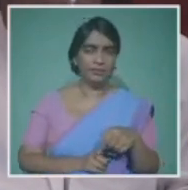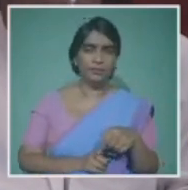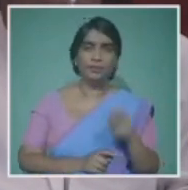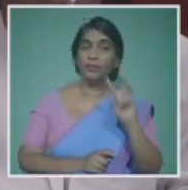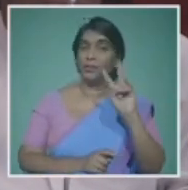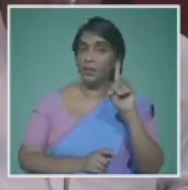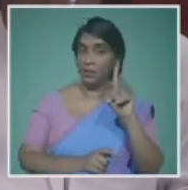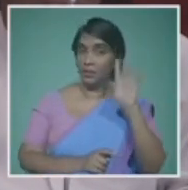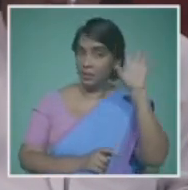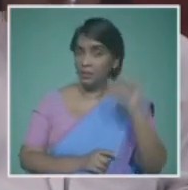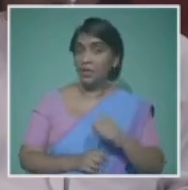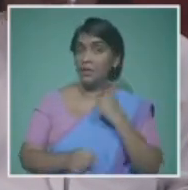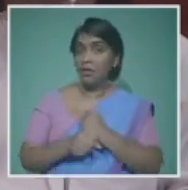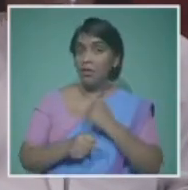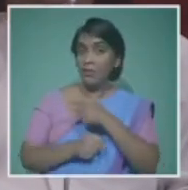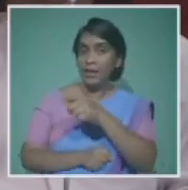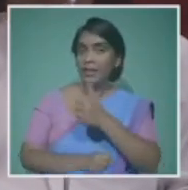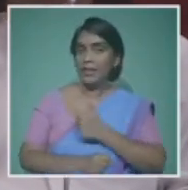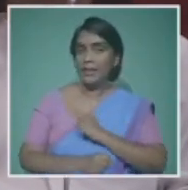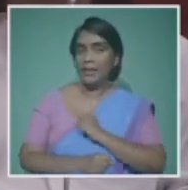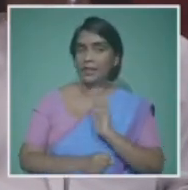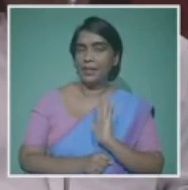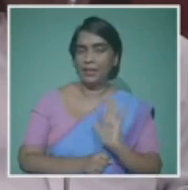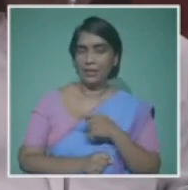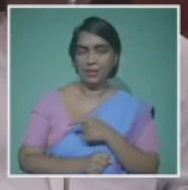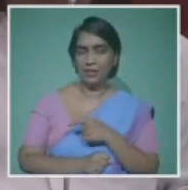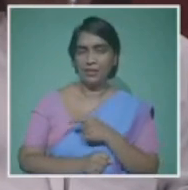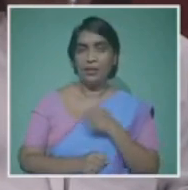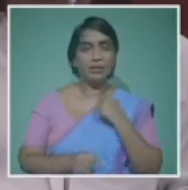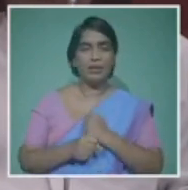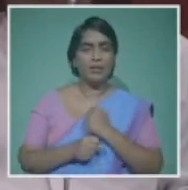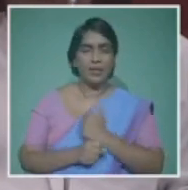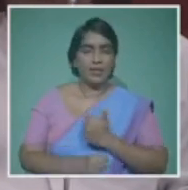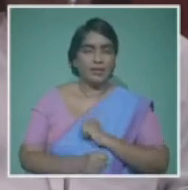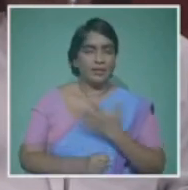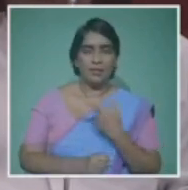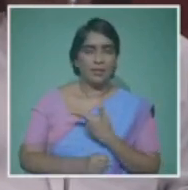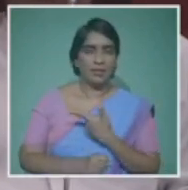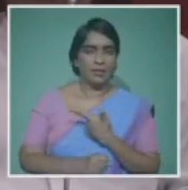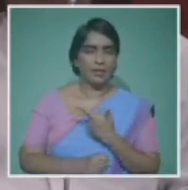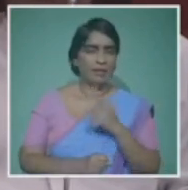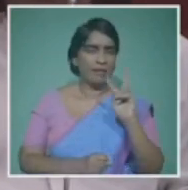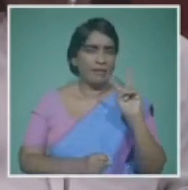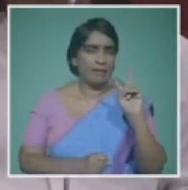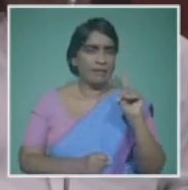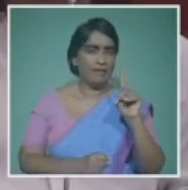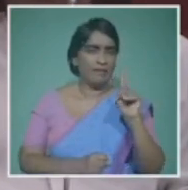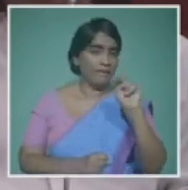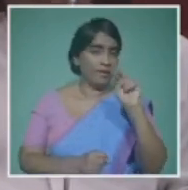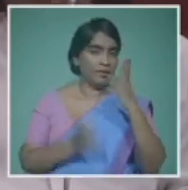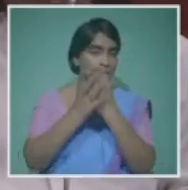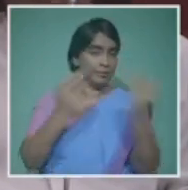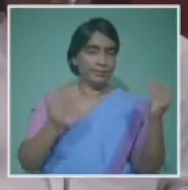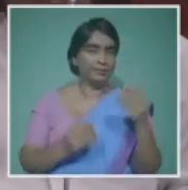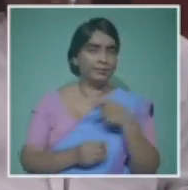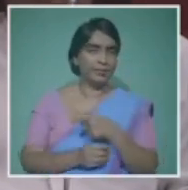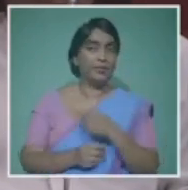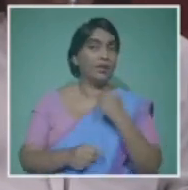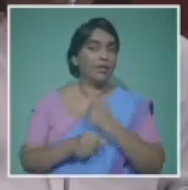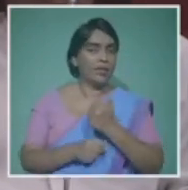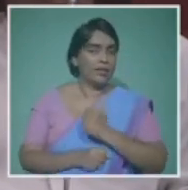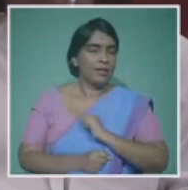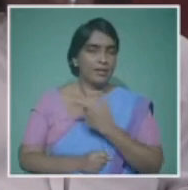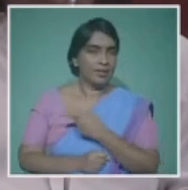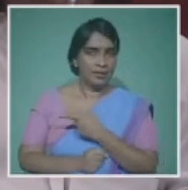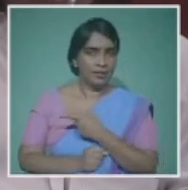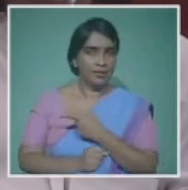20ක ගෙනාවේ ආණ්ඩුව කැමැත්තෙන් නෙමෙයි ආණ්ඩුව කැමැති වුණේ මේ මේ විසා අවසි කරන්න ආණ්ඩුව කැමැති